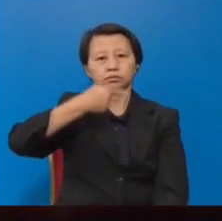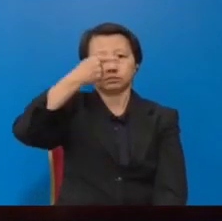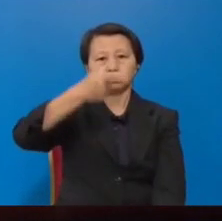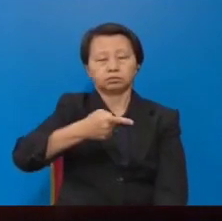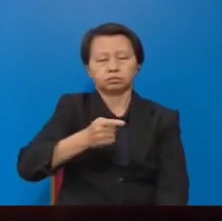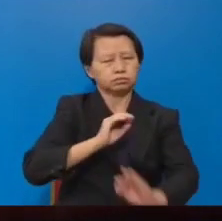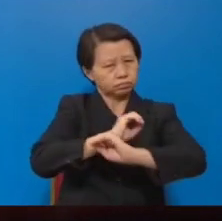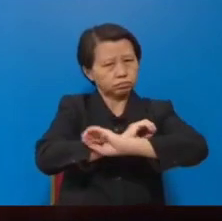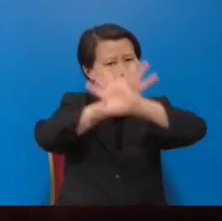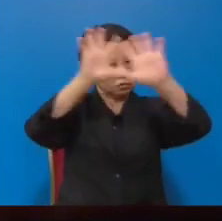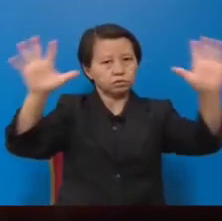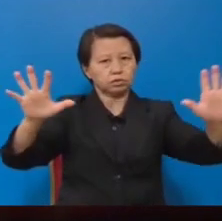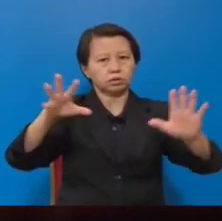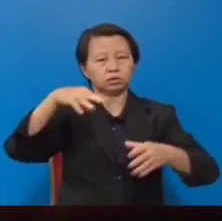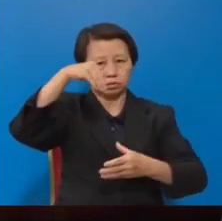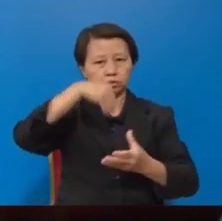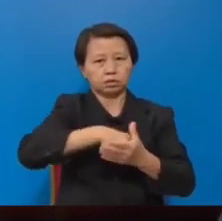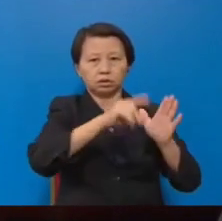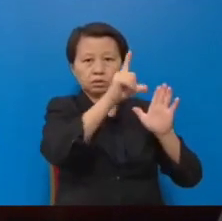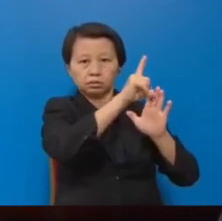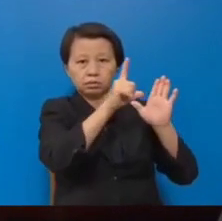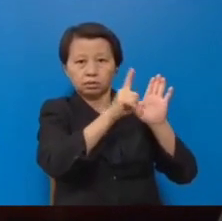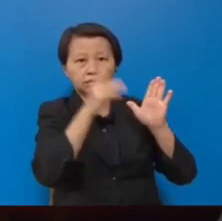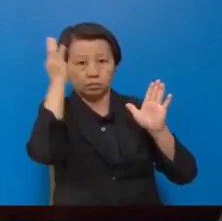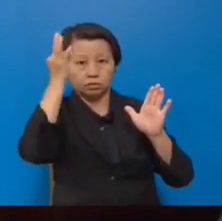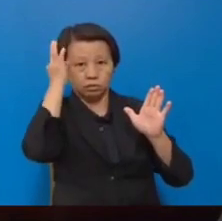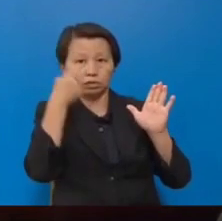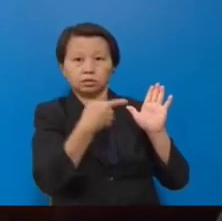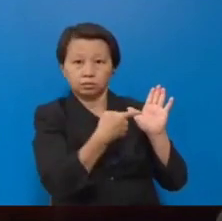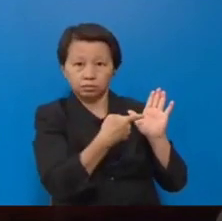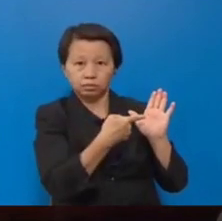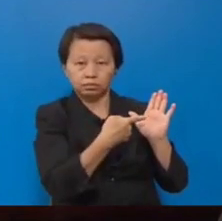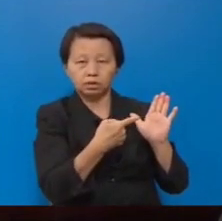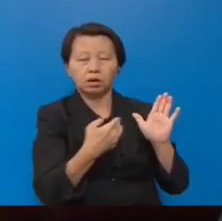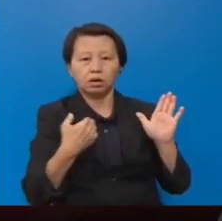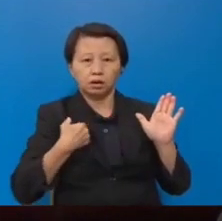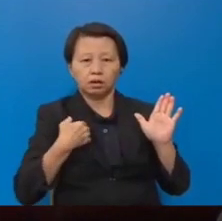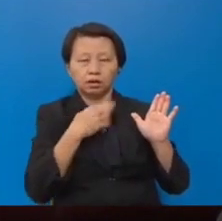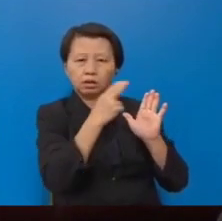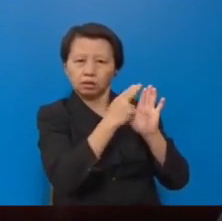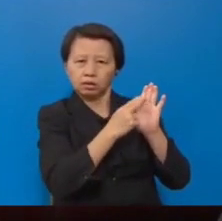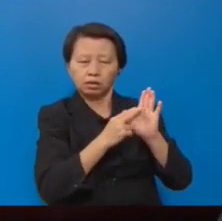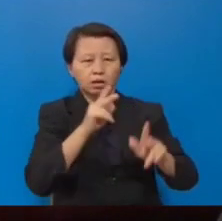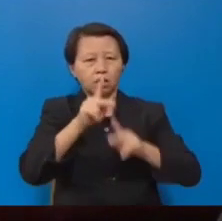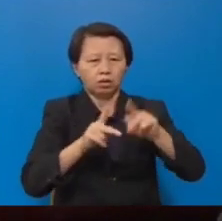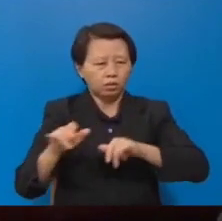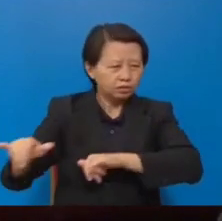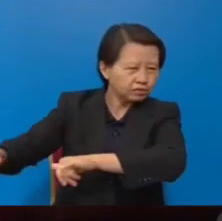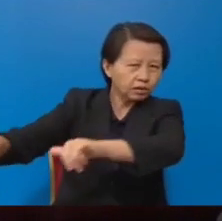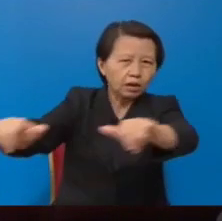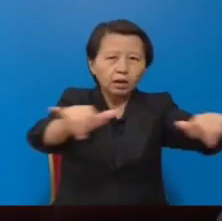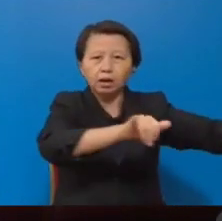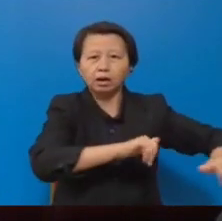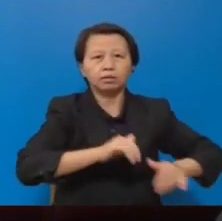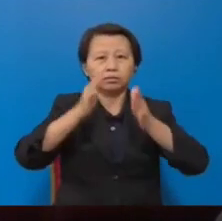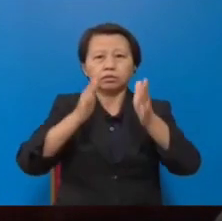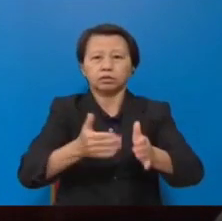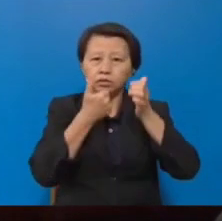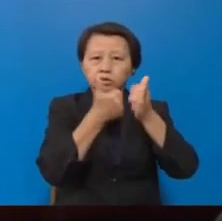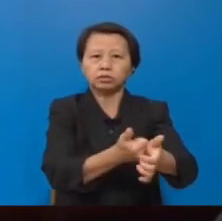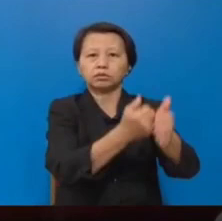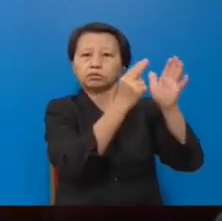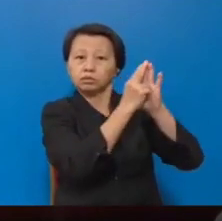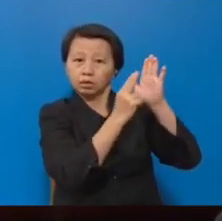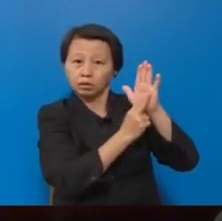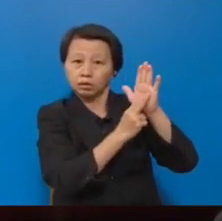secara jelas di dalam pelembagaan persekutuan yang mempertunjukkan semua orang samedi segi undang-undang